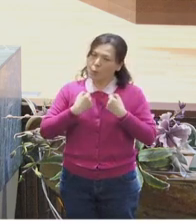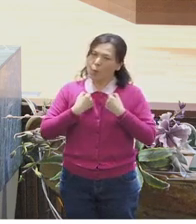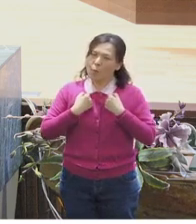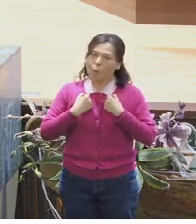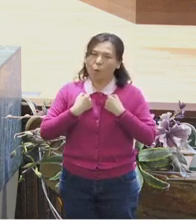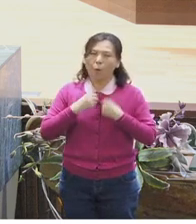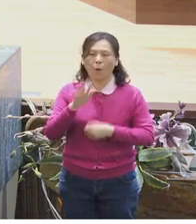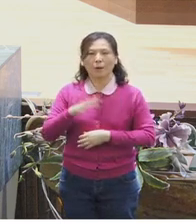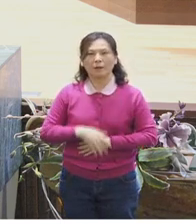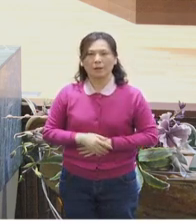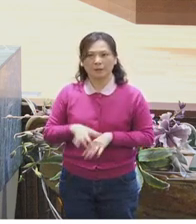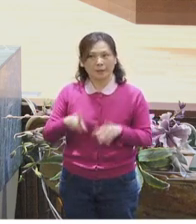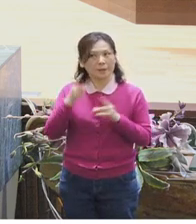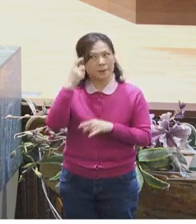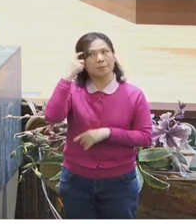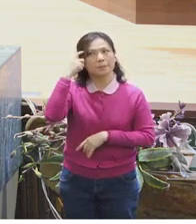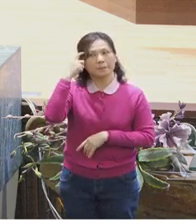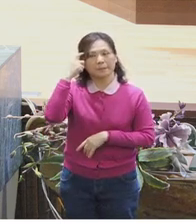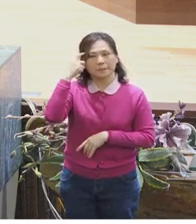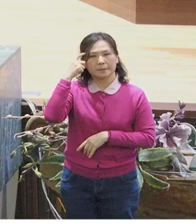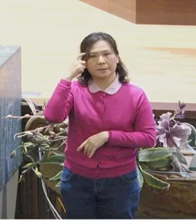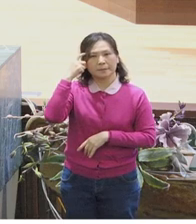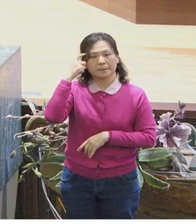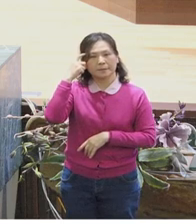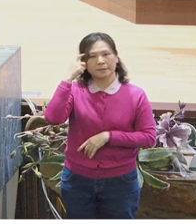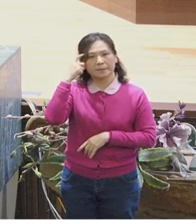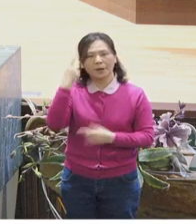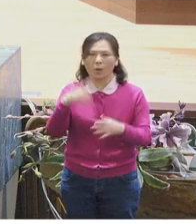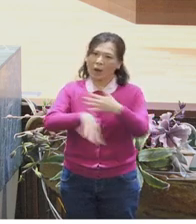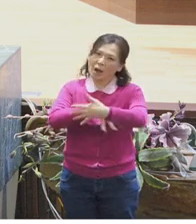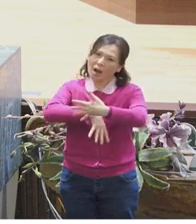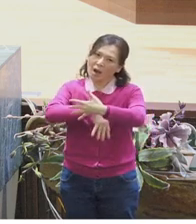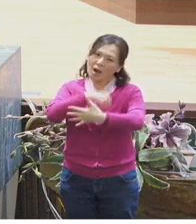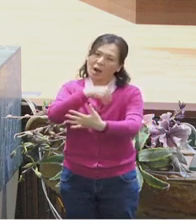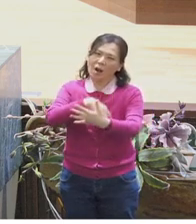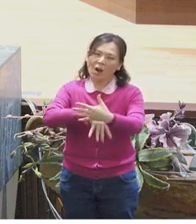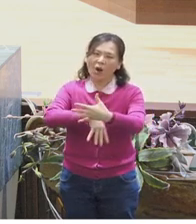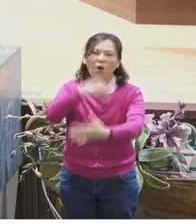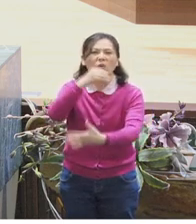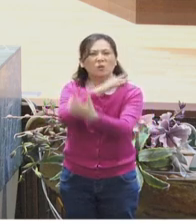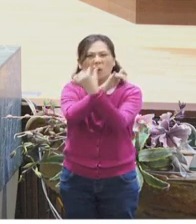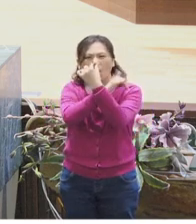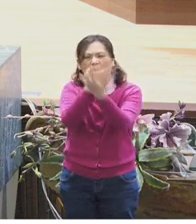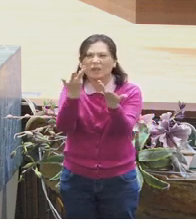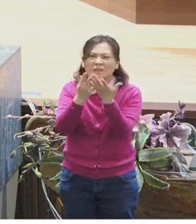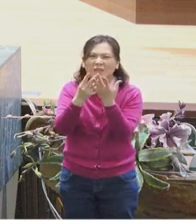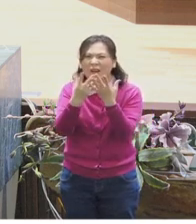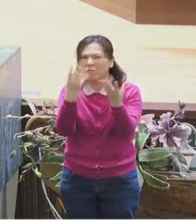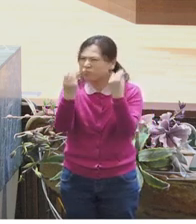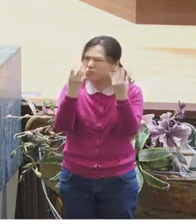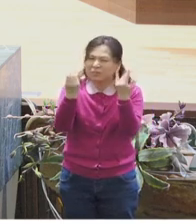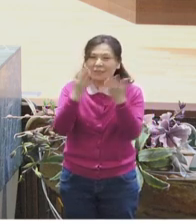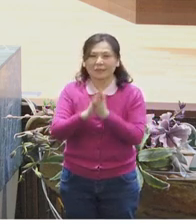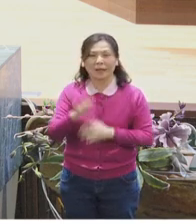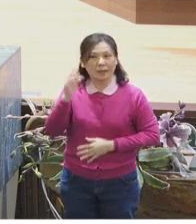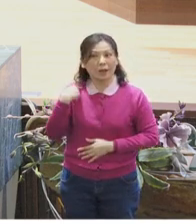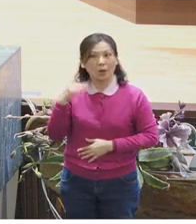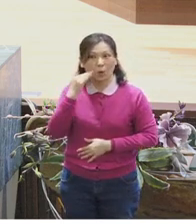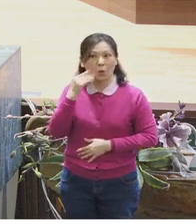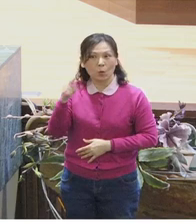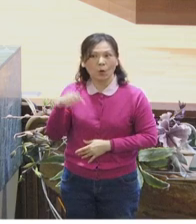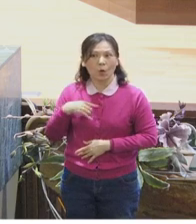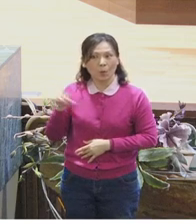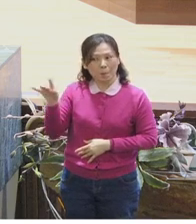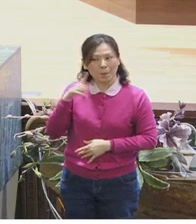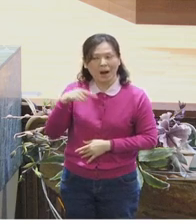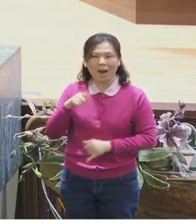开始讲的东西的时候，可能就会比较抽象跟学术，但是我用小故事告诉你的时候，你们就会比较容易